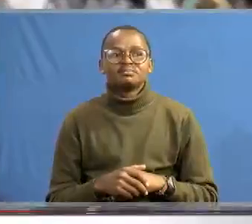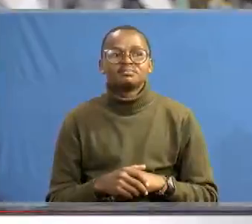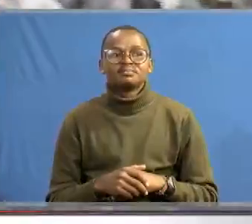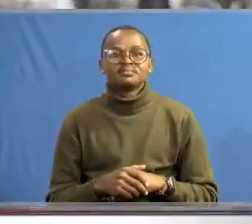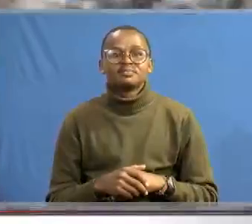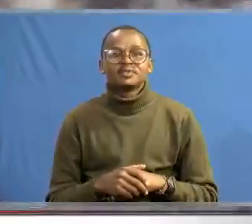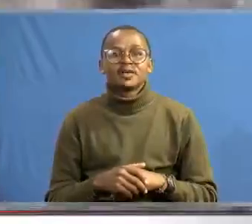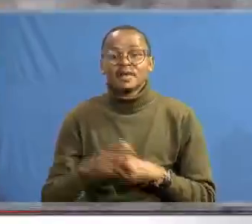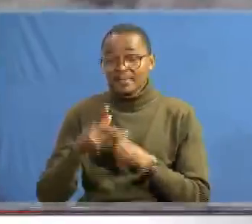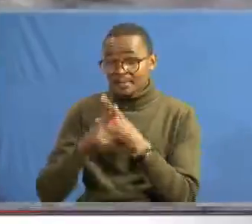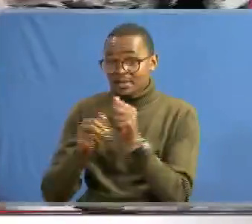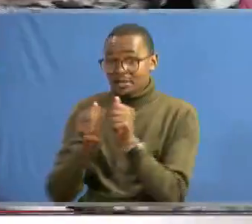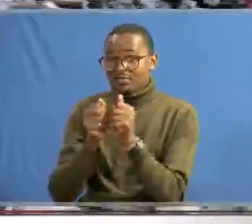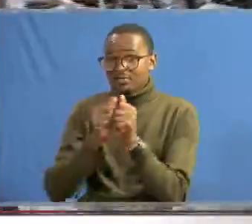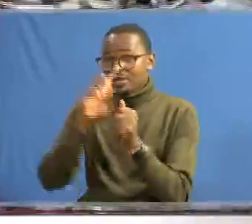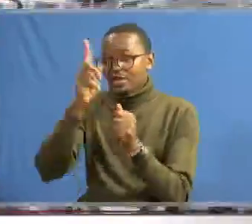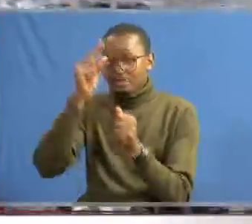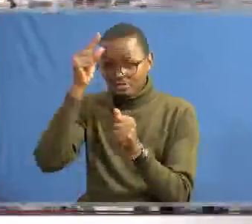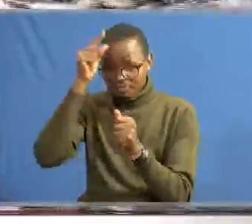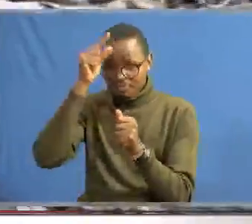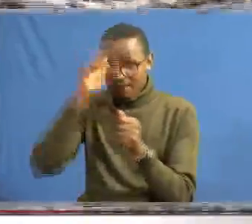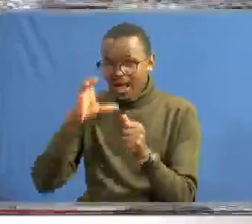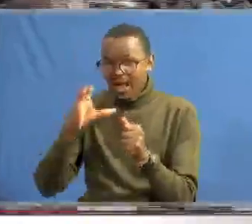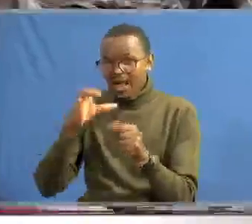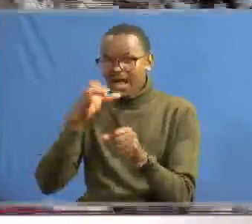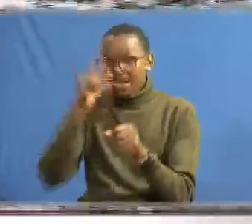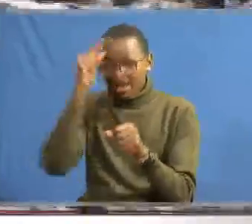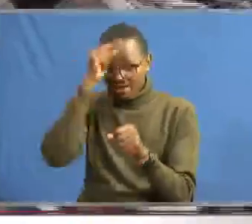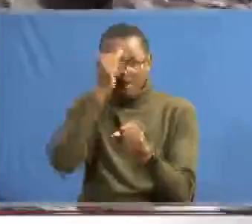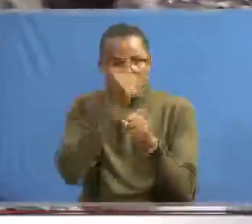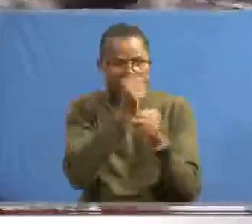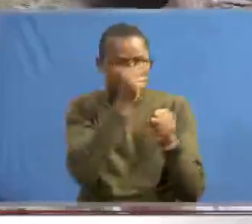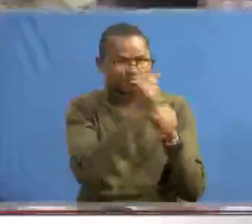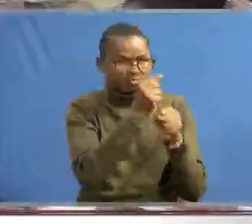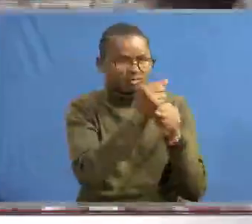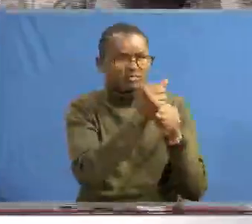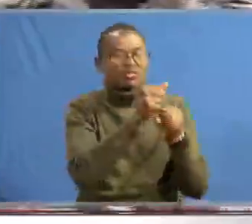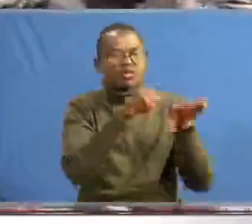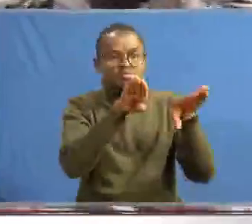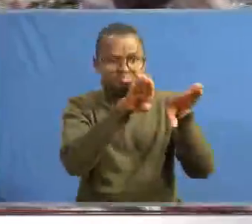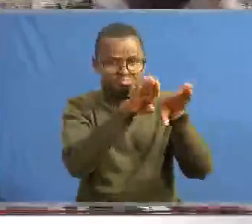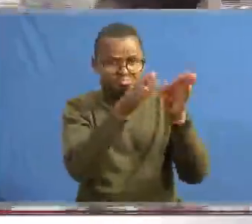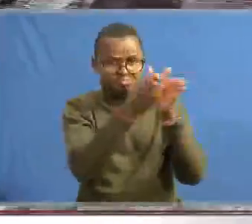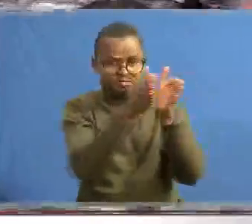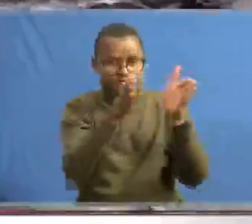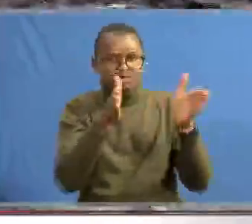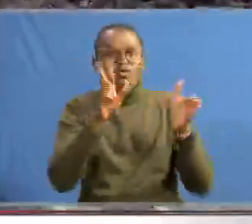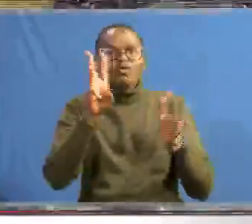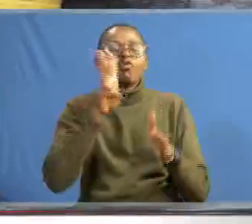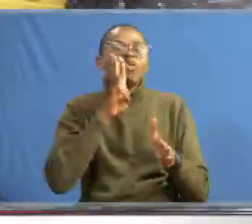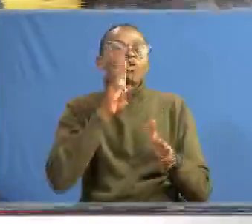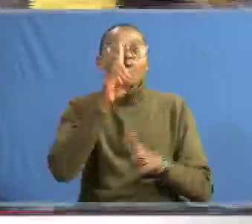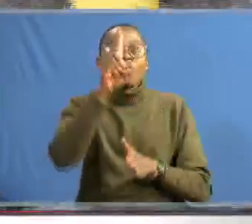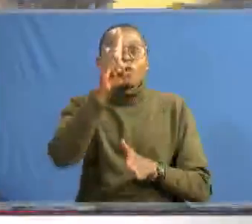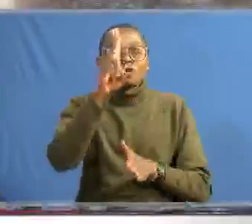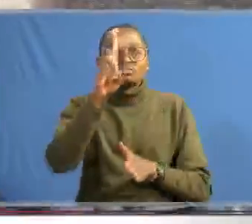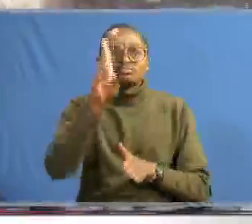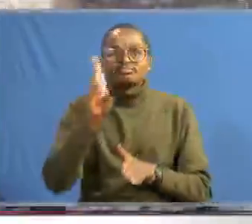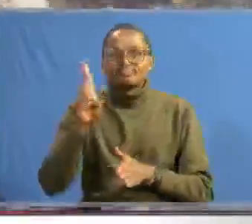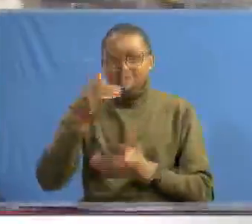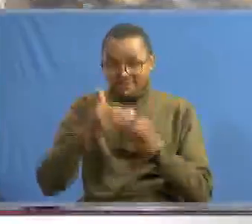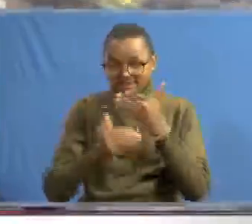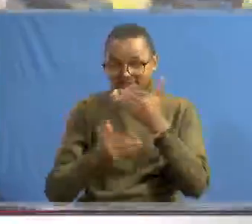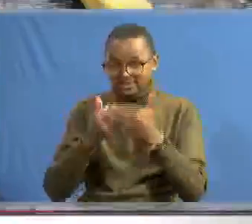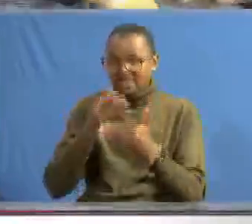In partnership with Nairobi County, the government worked hand in hand to unblock waterways. According to one of the cleaners, the